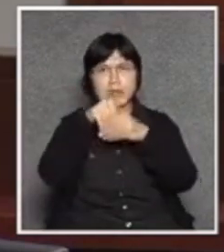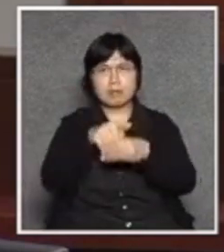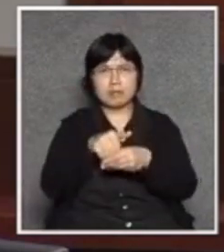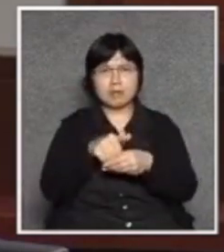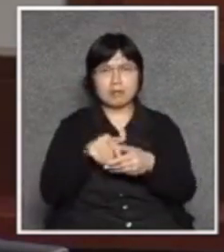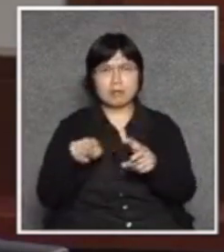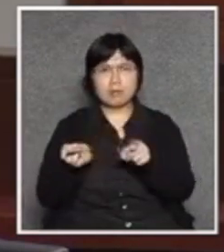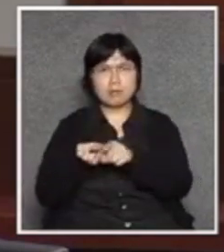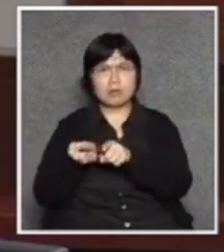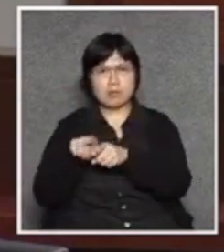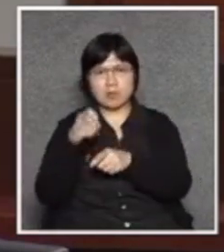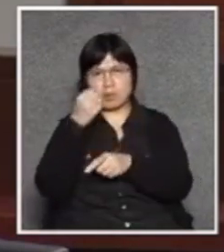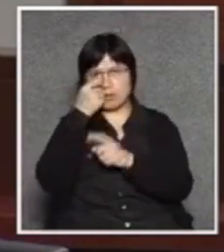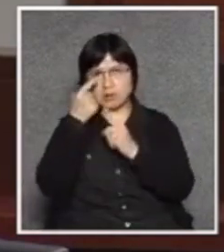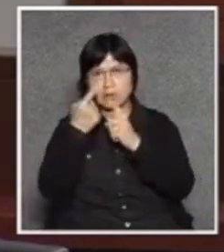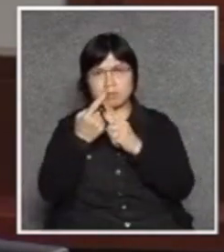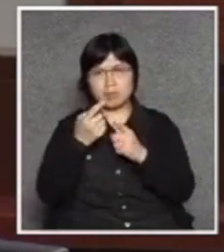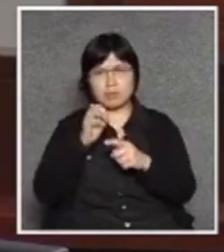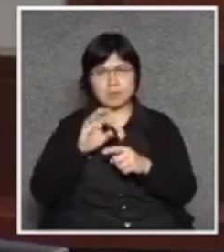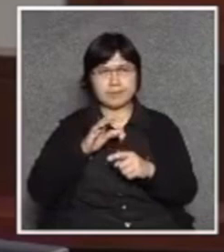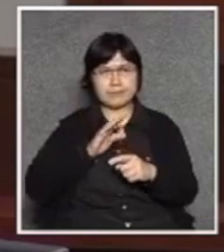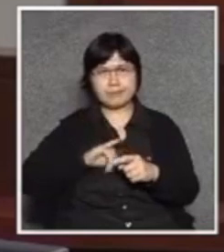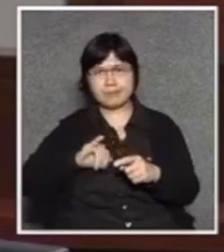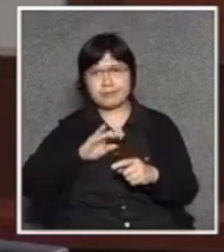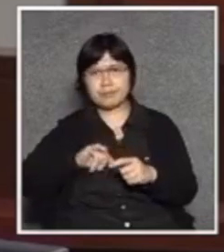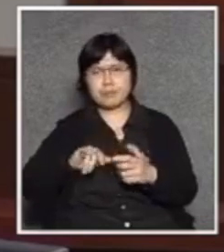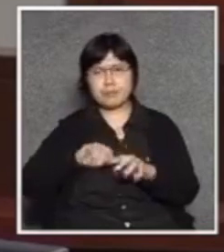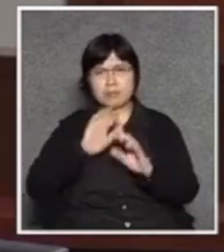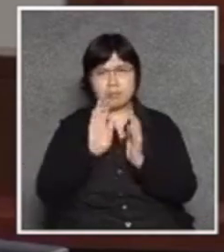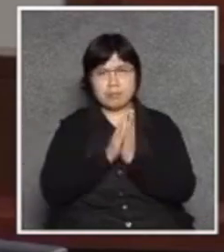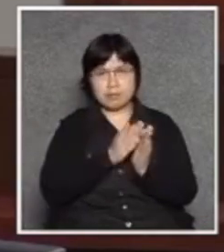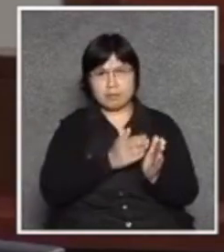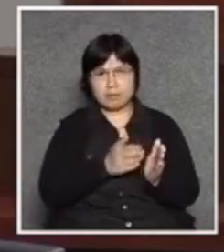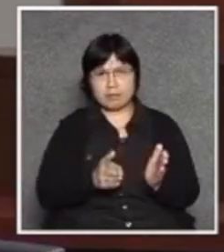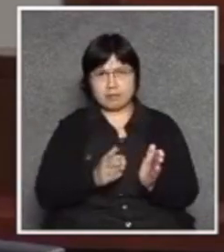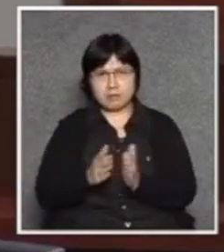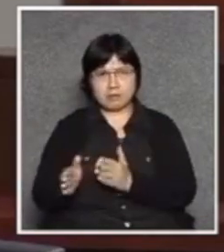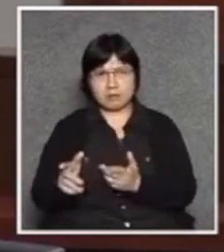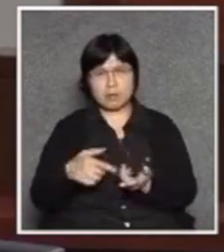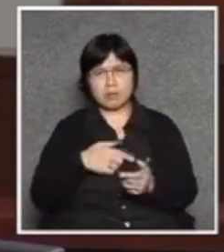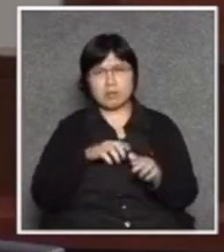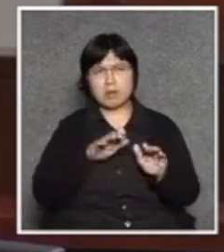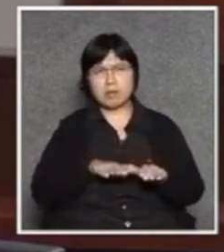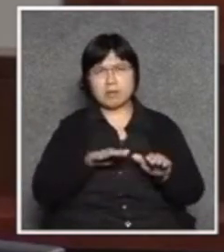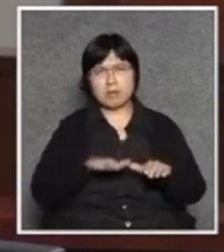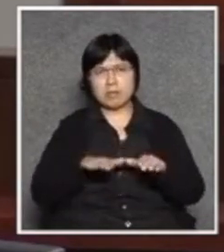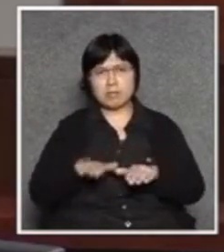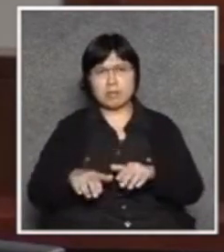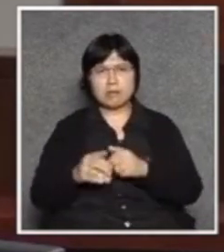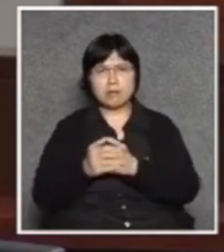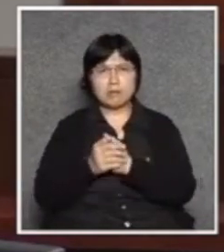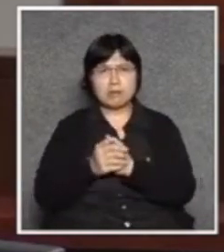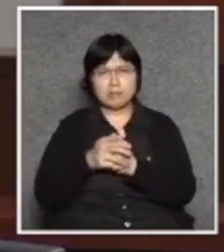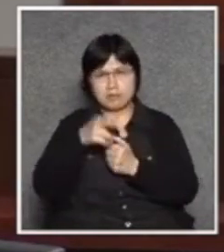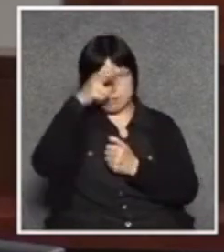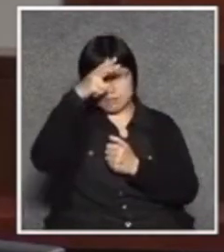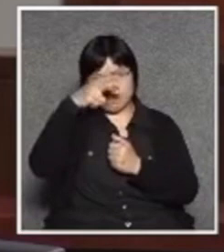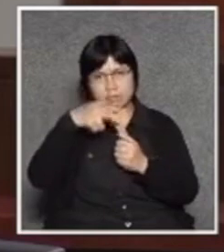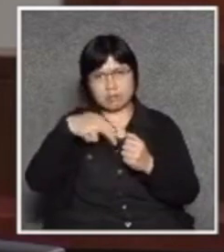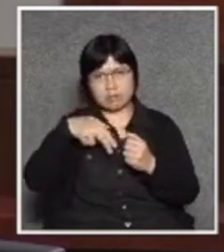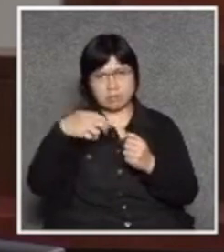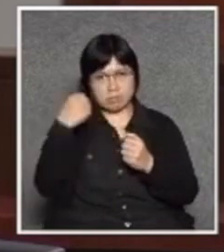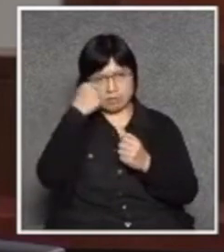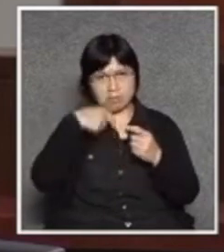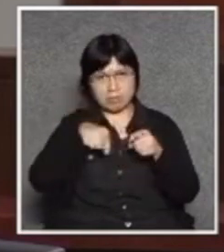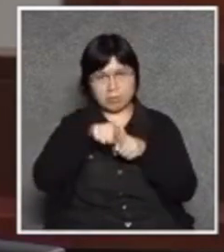和港人極不耐煩，整個程序毫無效率可言。行政長官會同行政